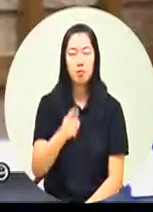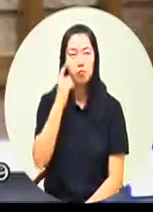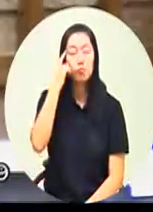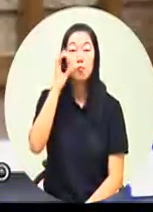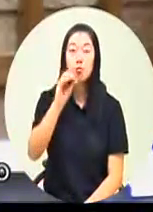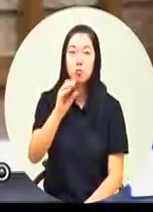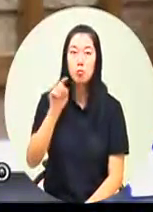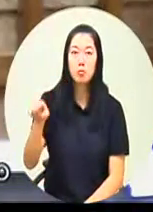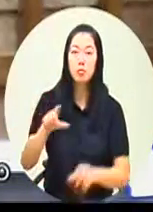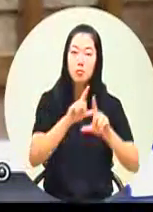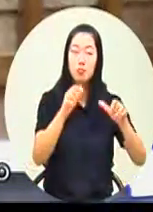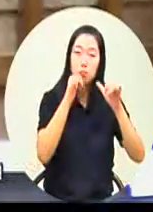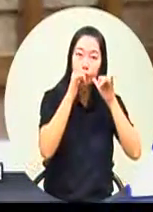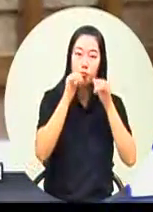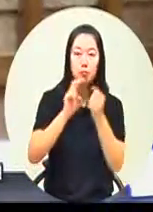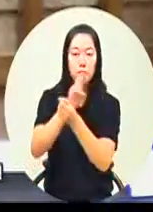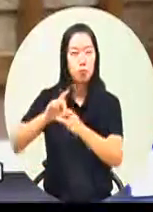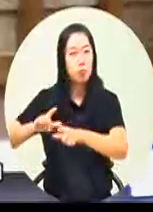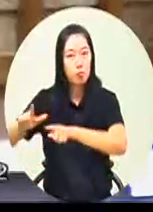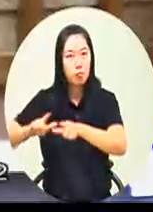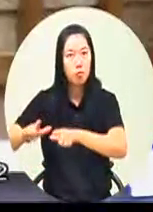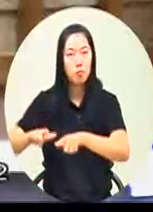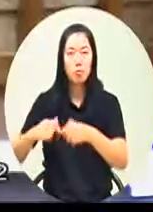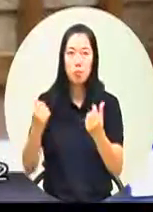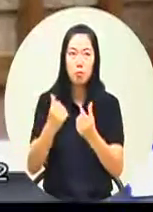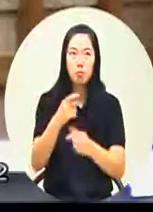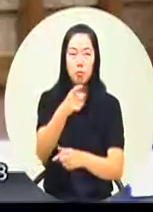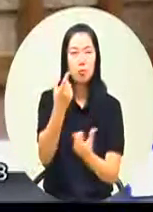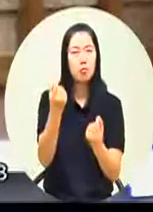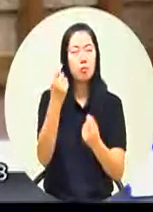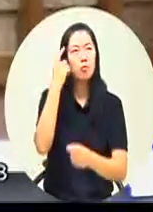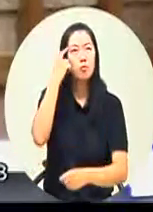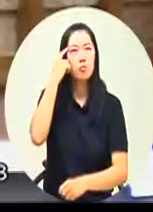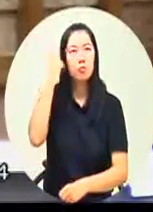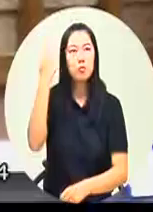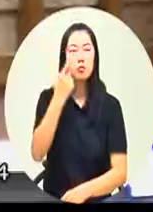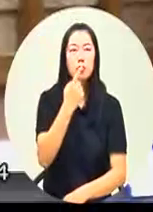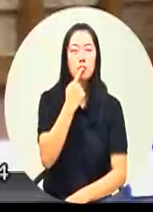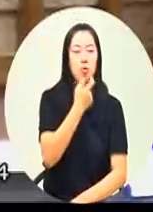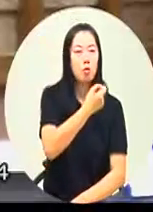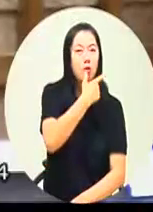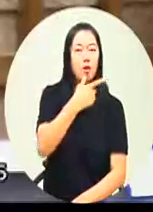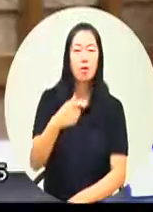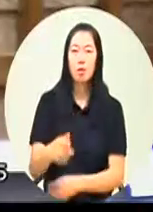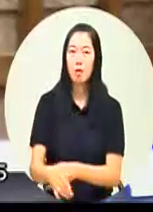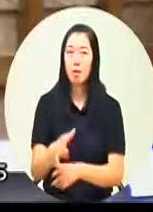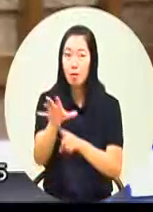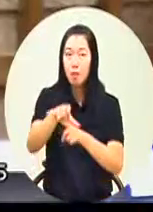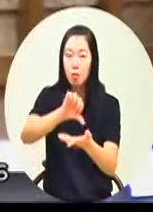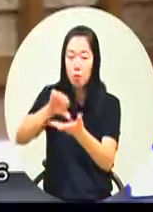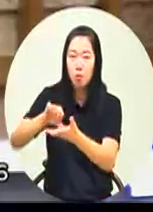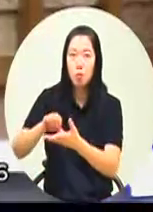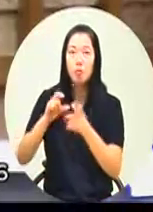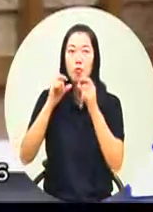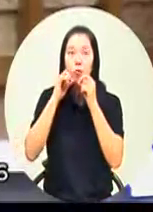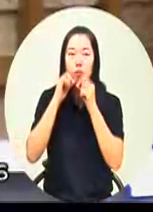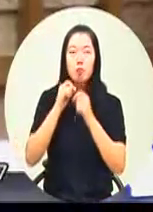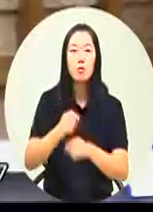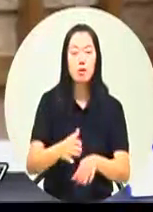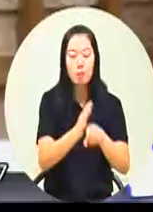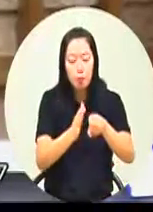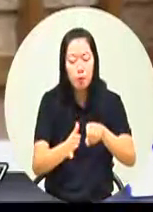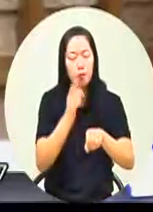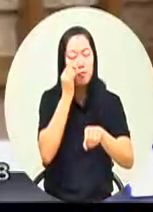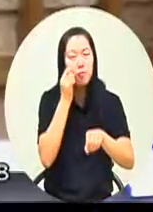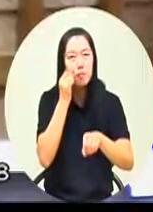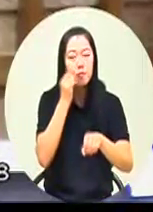们大寮林园好像就你还是在停留在我们的红豆、我们的农产品还有我们的洋葱，这